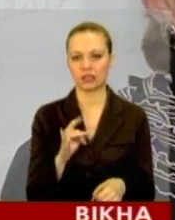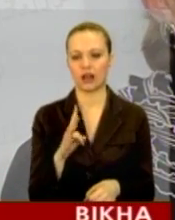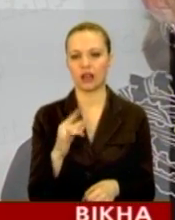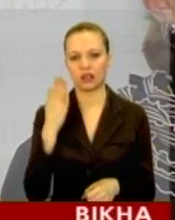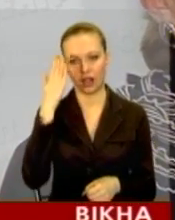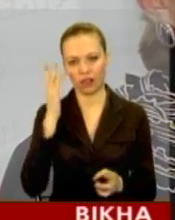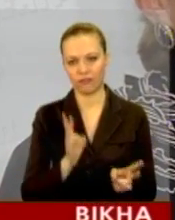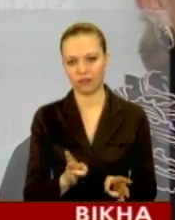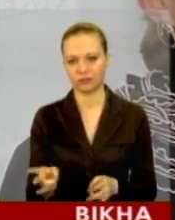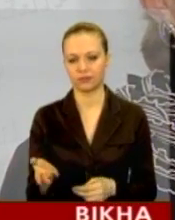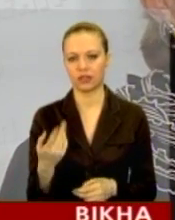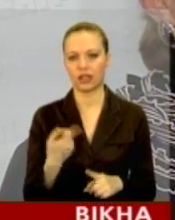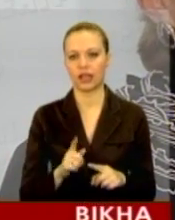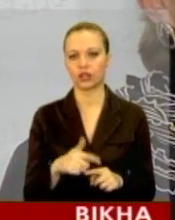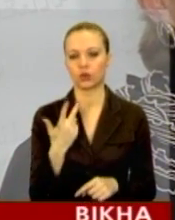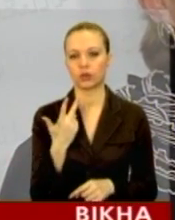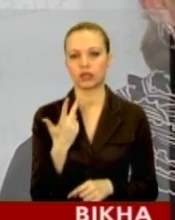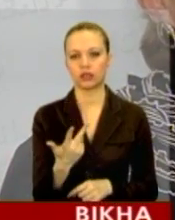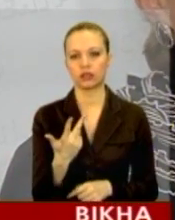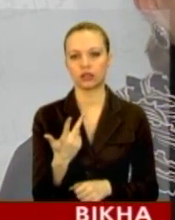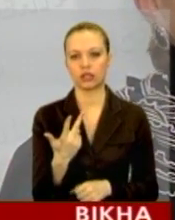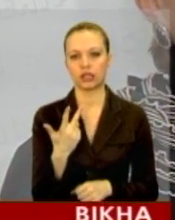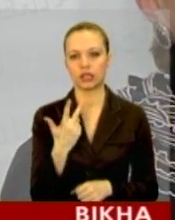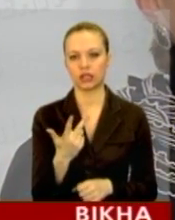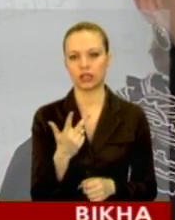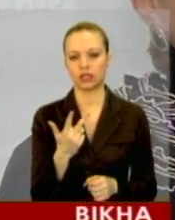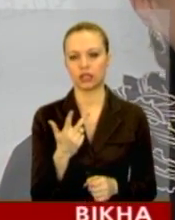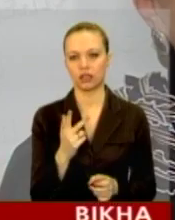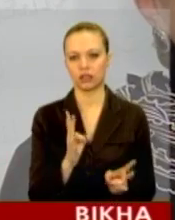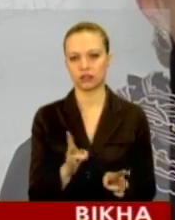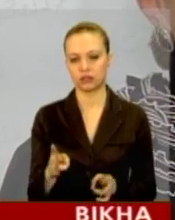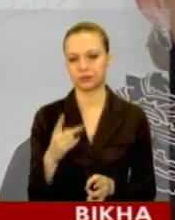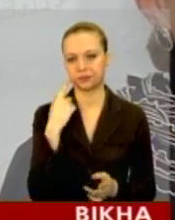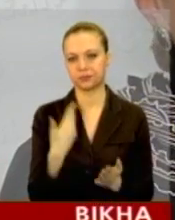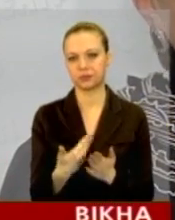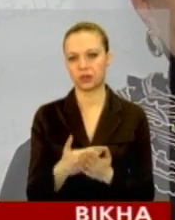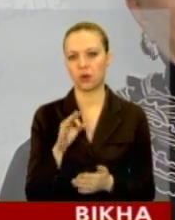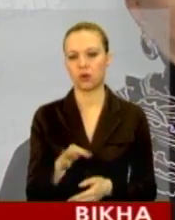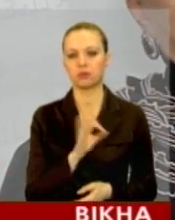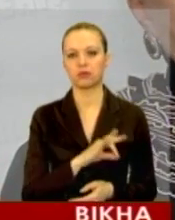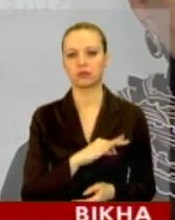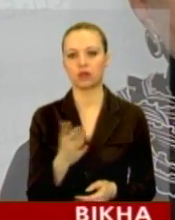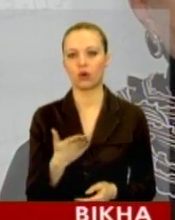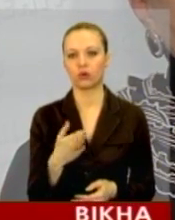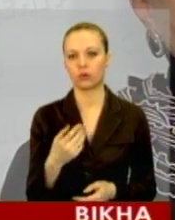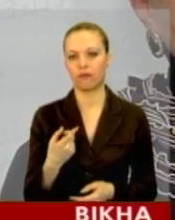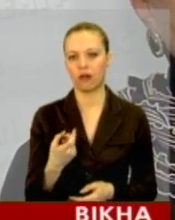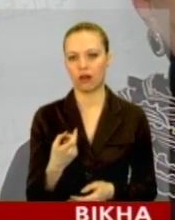на голове. Три ушибленных раны, судя по всему, от применения